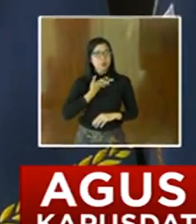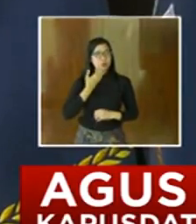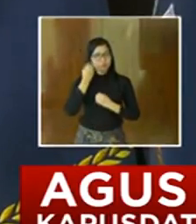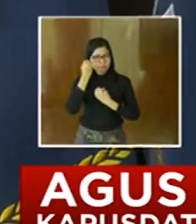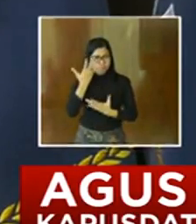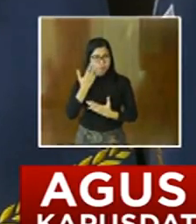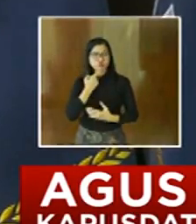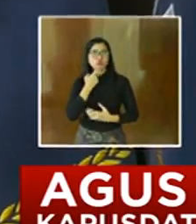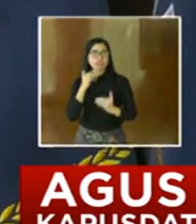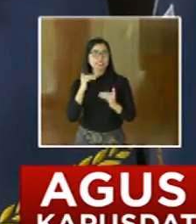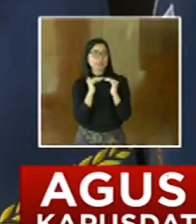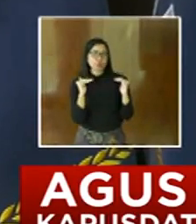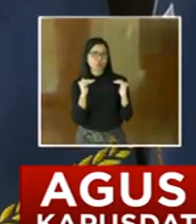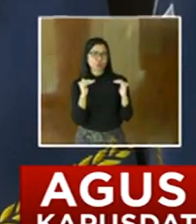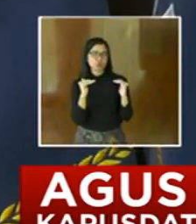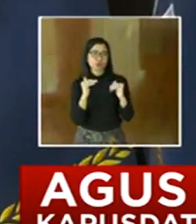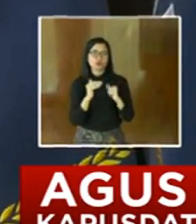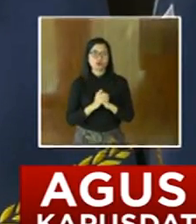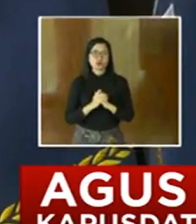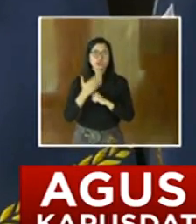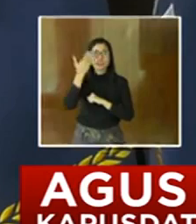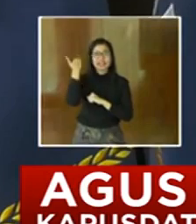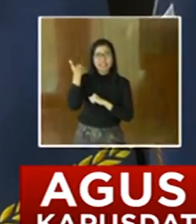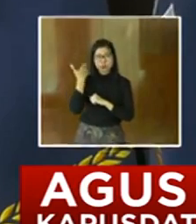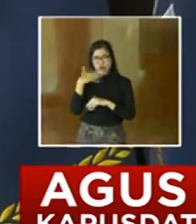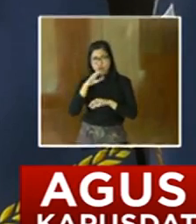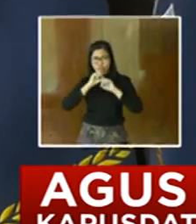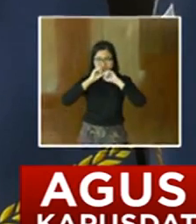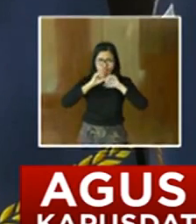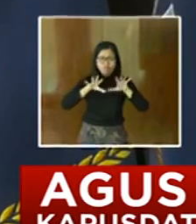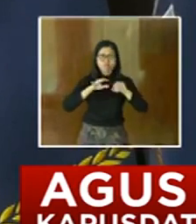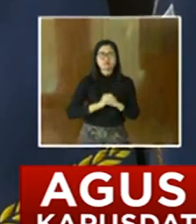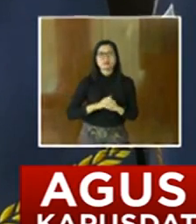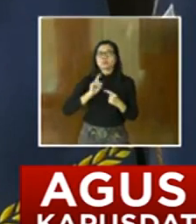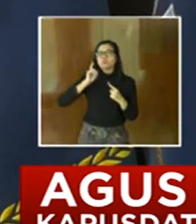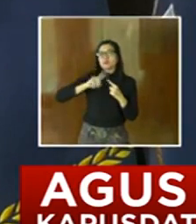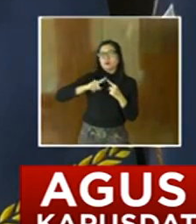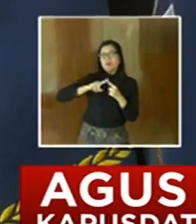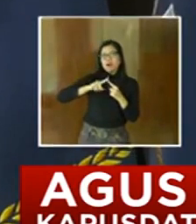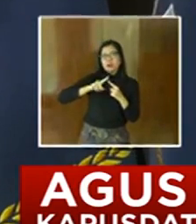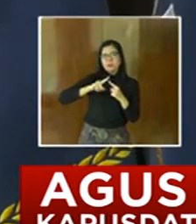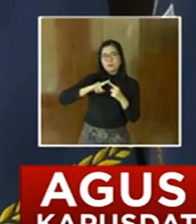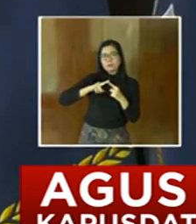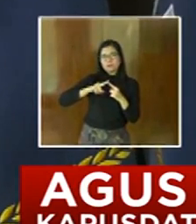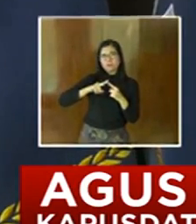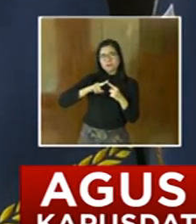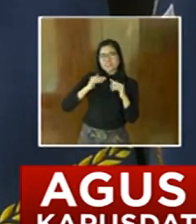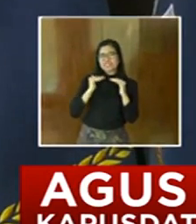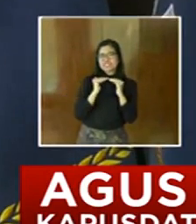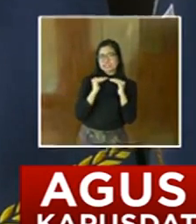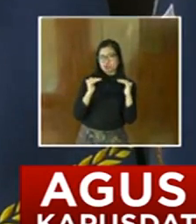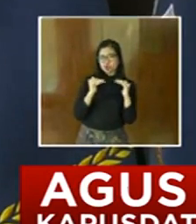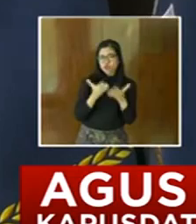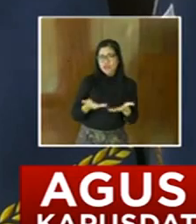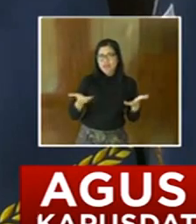status keadaan tertentu yang sudah di tanyakan banyak media yang pertama bahwa status keadaan